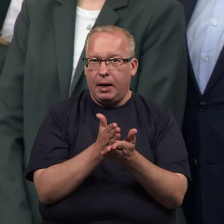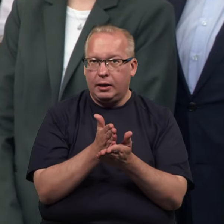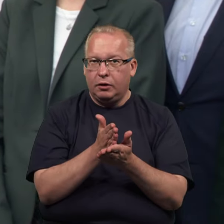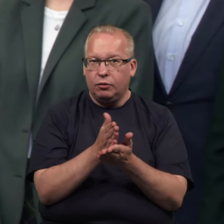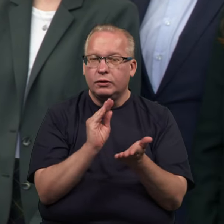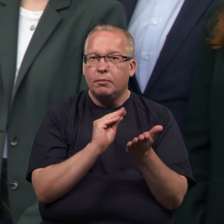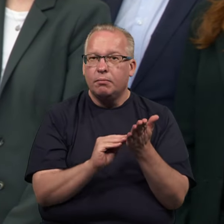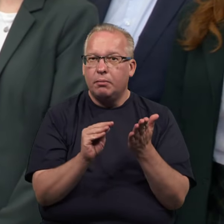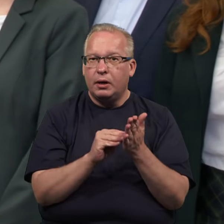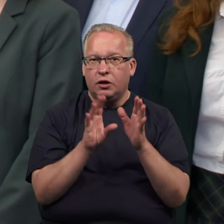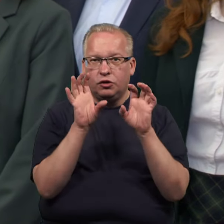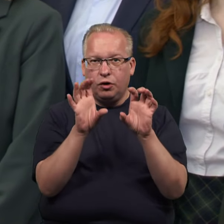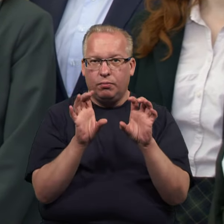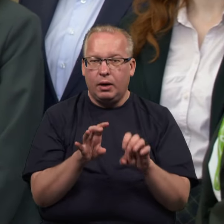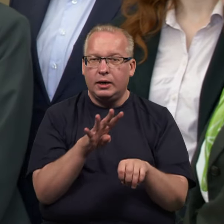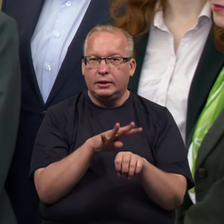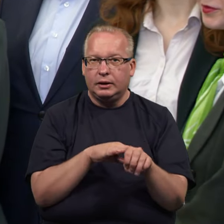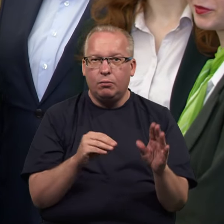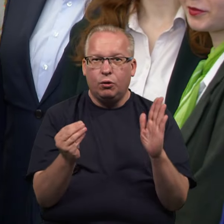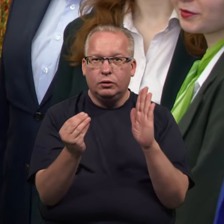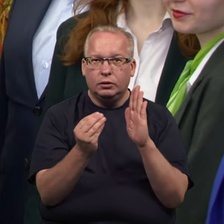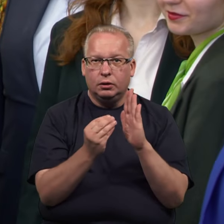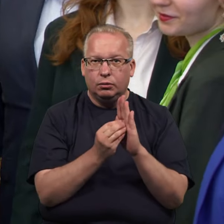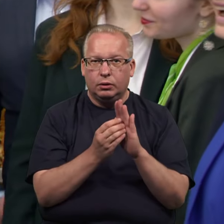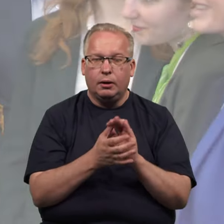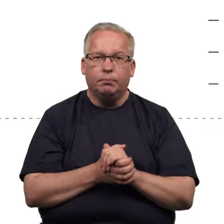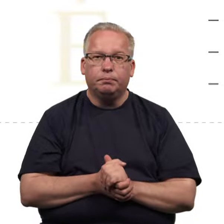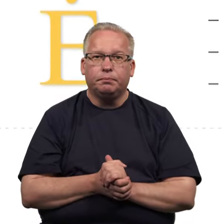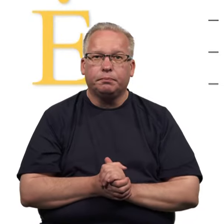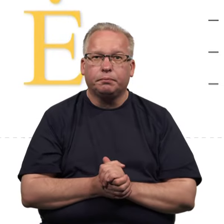apibrėžtos Konstitucijoje ir Seimo statute.